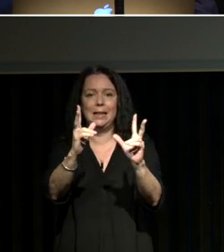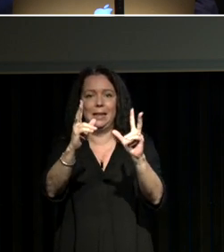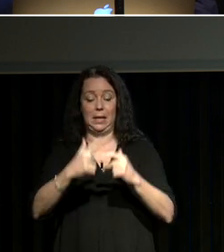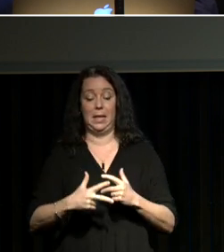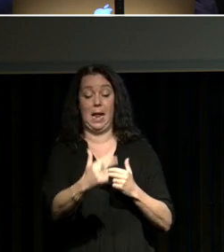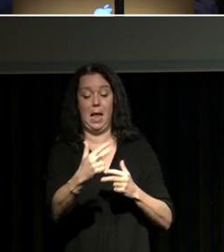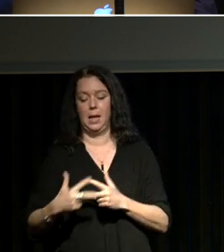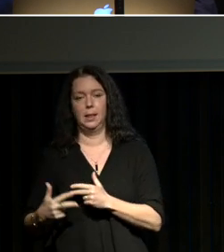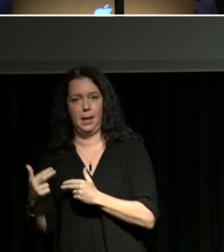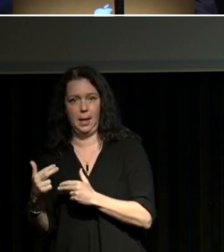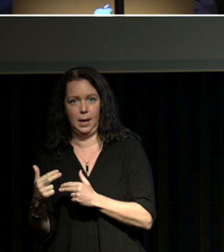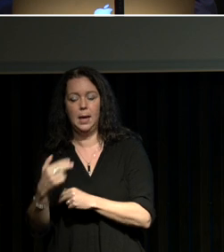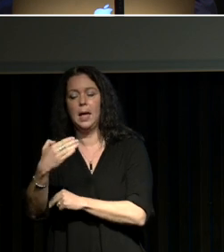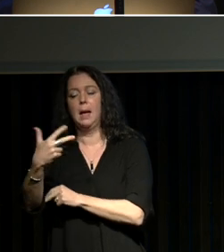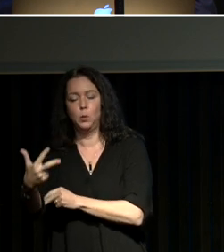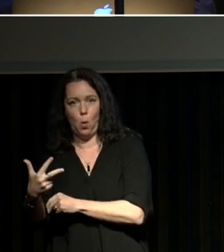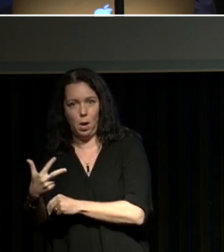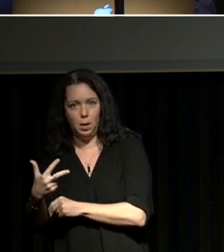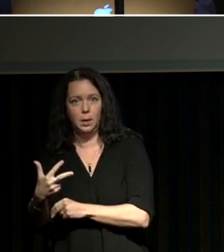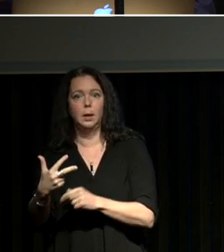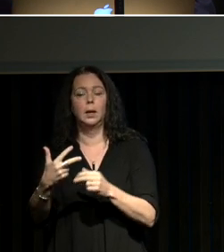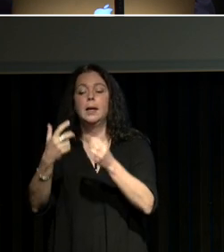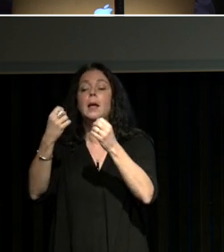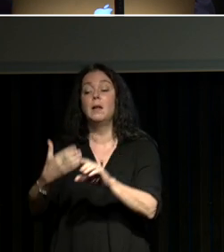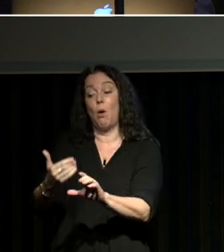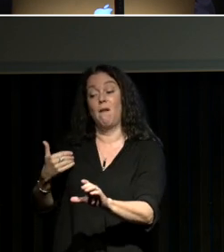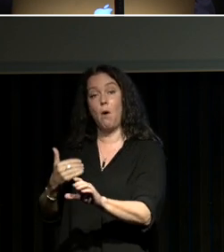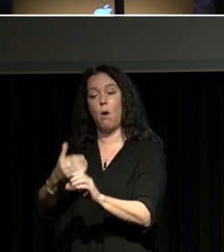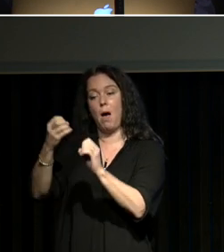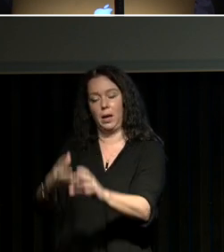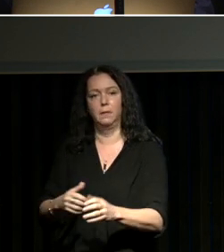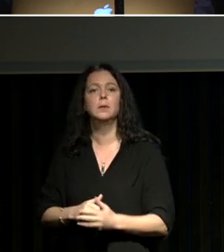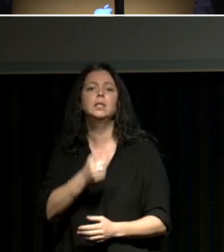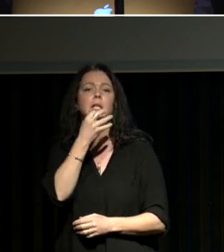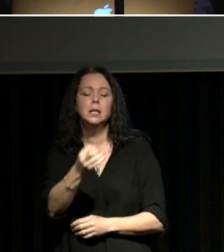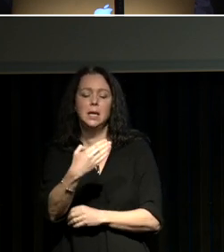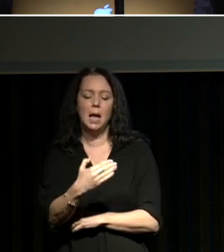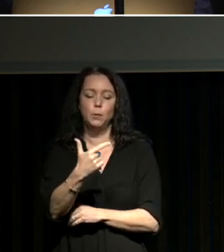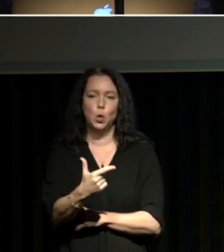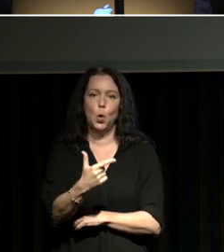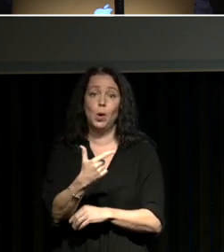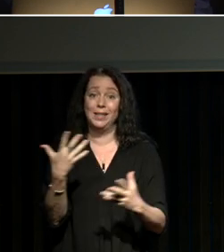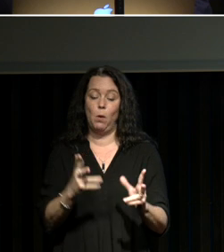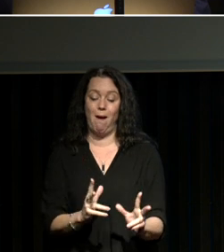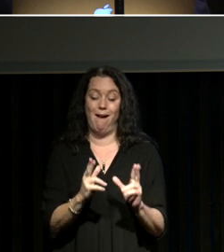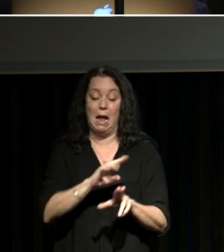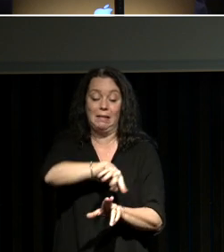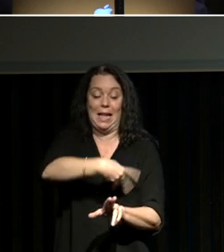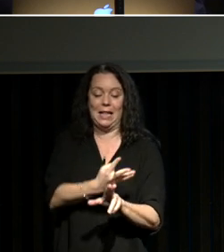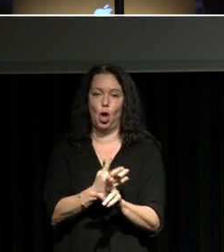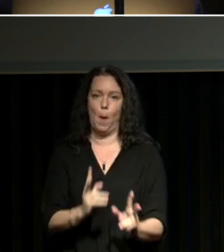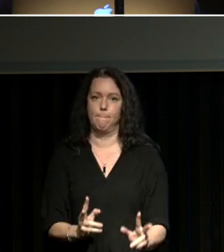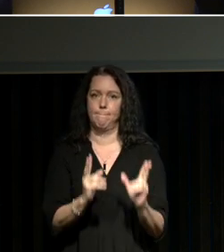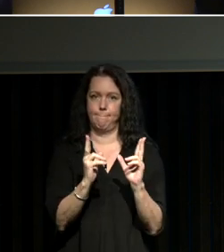moment où on fait le M3 et le moment de l'événement causal. Je vous ai dit, pour le M2, c'est 4 heures. Pour la